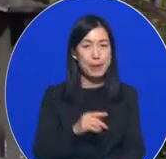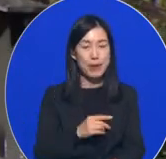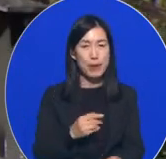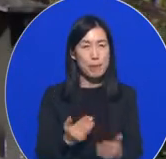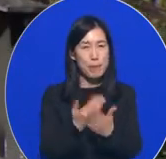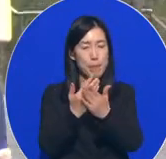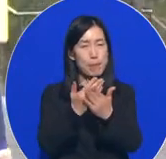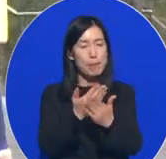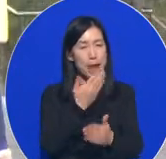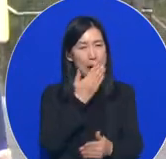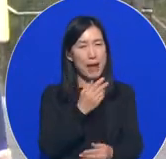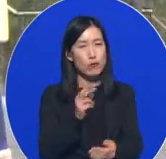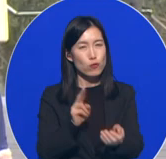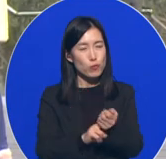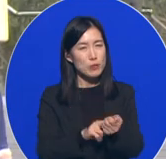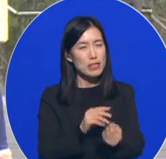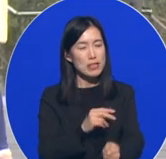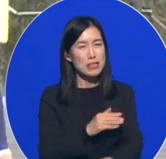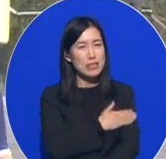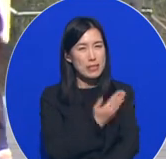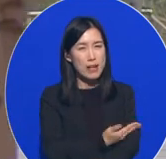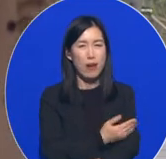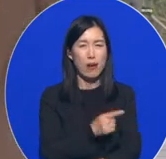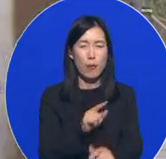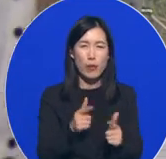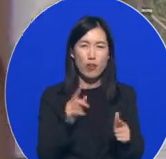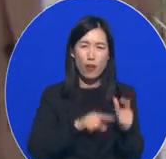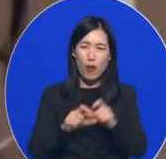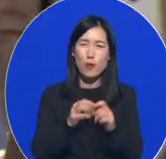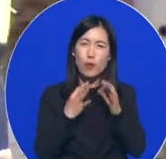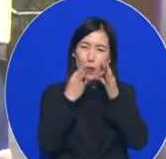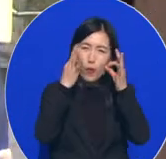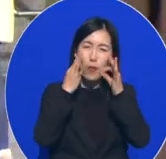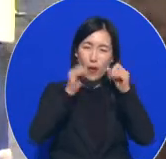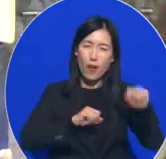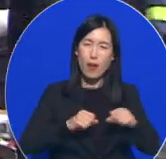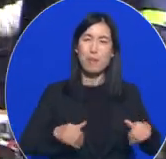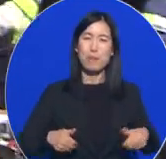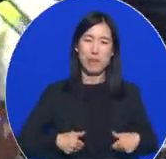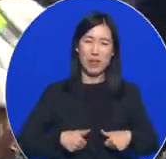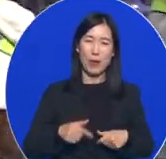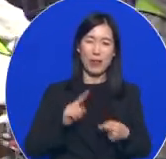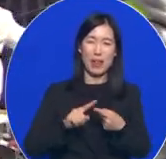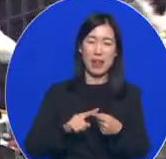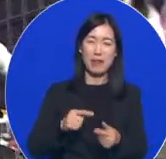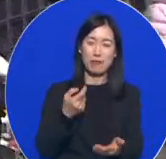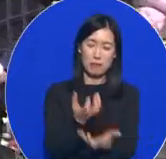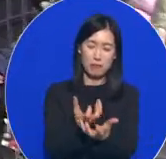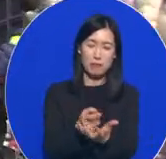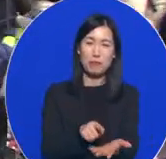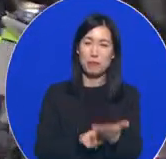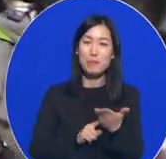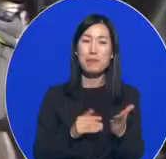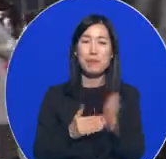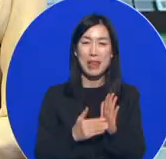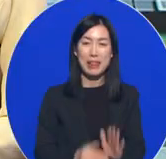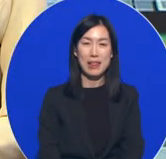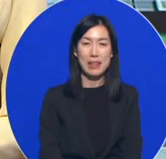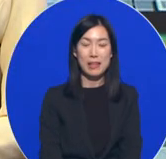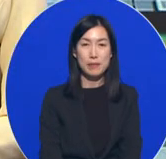변화 대응을 위해 구조 개혁 노력도 지속해야 한다고 당부했습니다 KTV 신국진